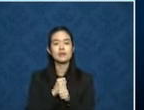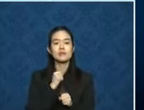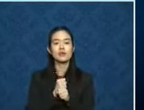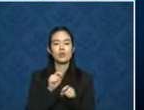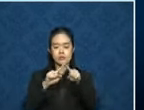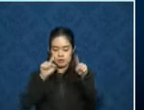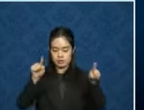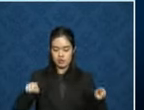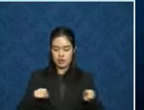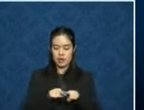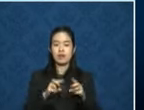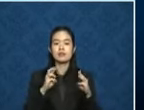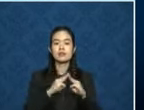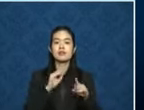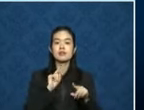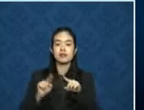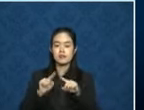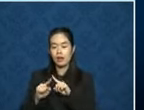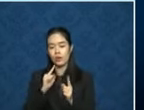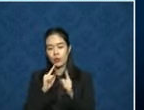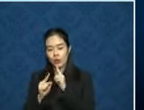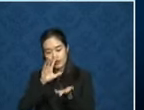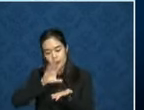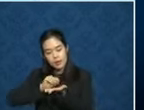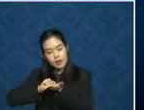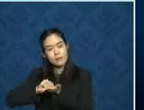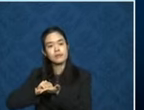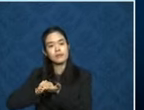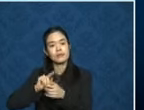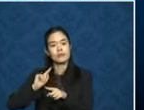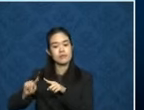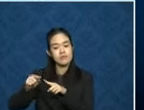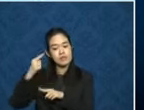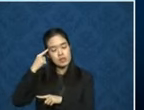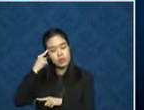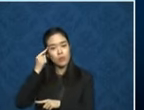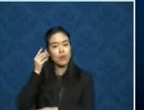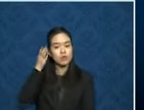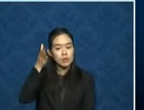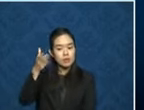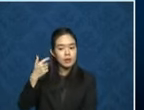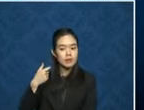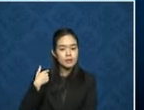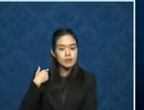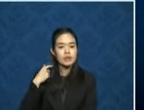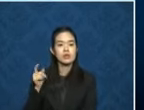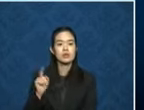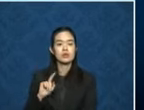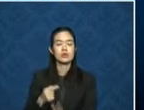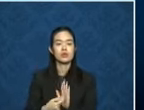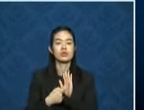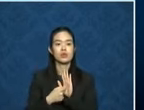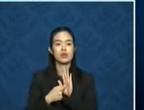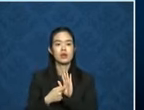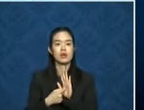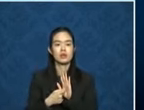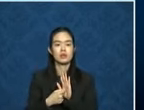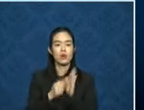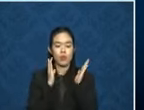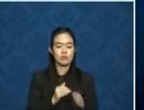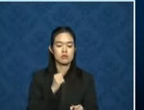นาในการเก็บข้อมูลเพื่อนำไปต่อยอดประมวลผลนะครับศึกษาและคาดการแนวโน้มต่างๆที่อาจจะเกิดขึ้นเช่นการแทนที่แรงงานนะ